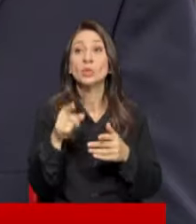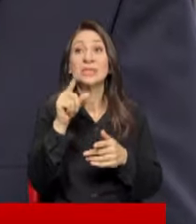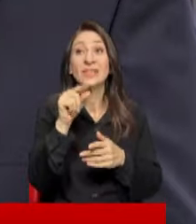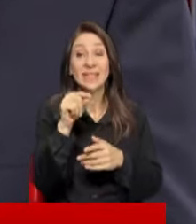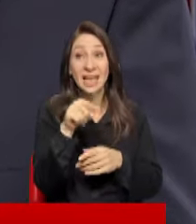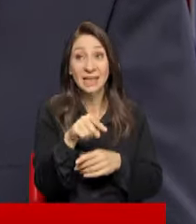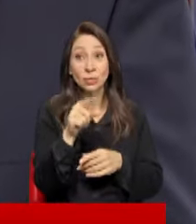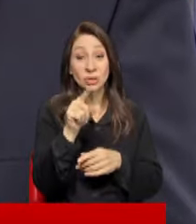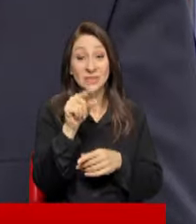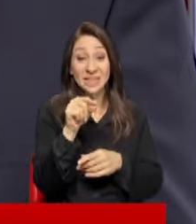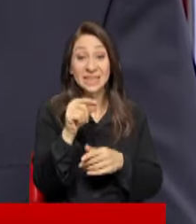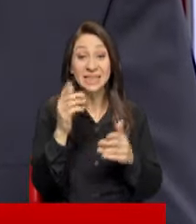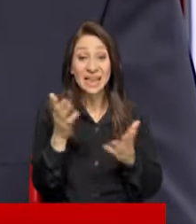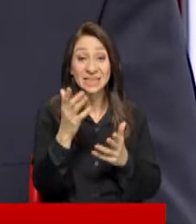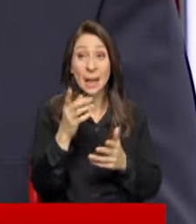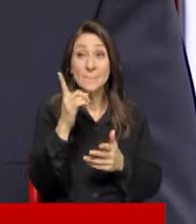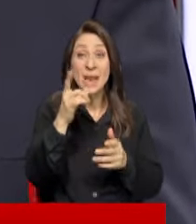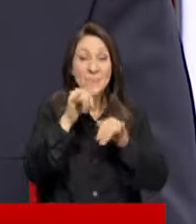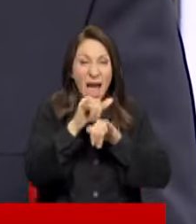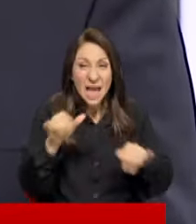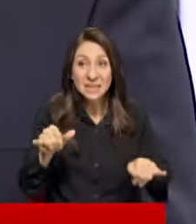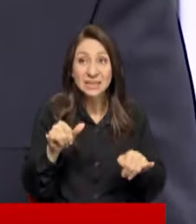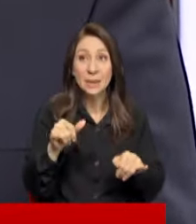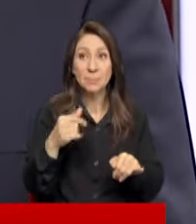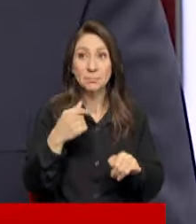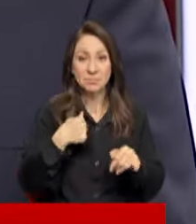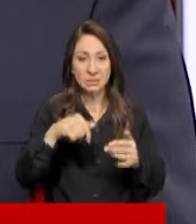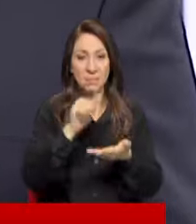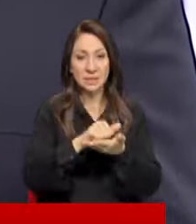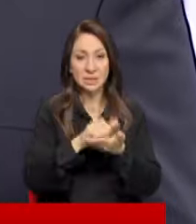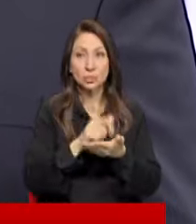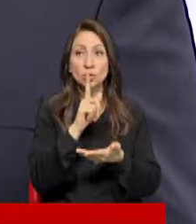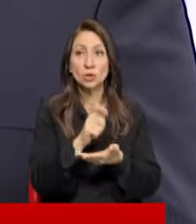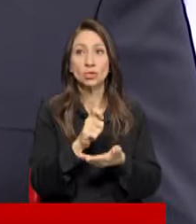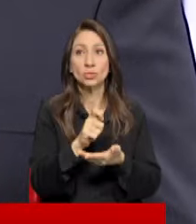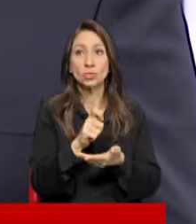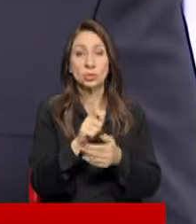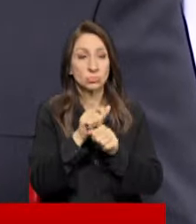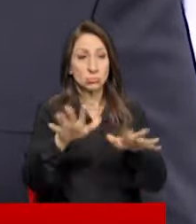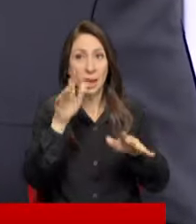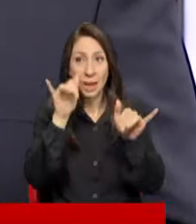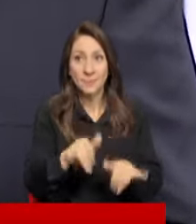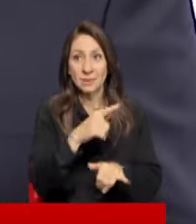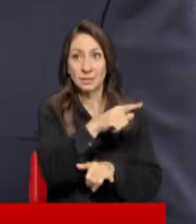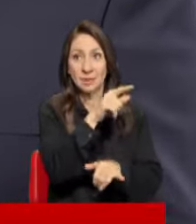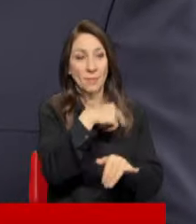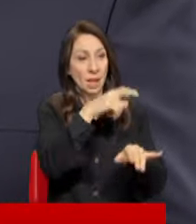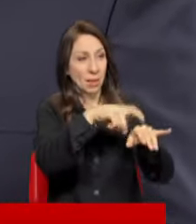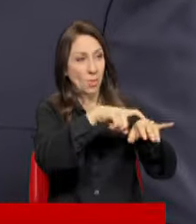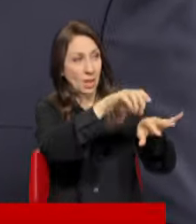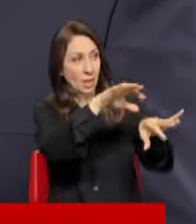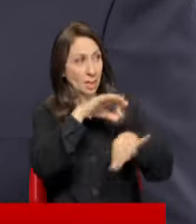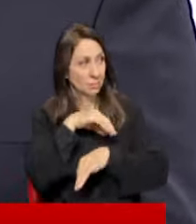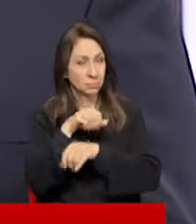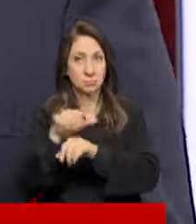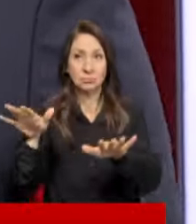tweetten, bu tweetin neredeyse birebir aynısını bizim basın sözcümüz attı. Yani ben hatta ondan alıntı yaptım